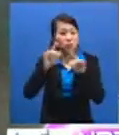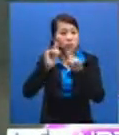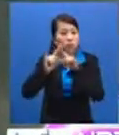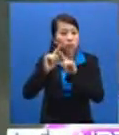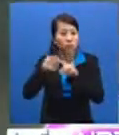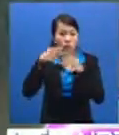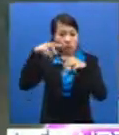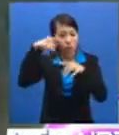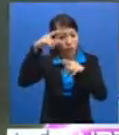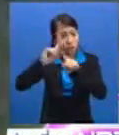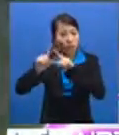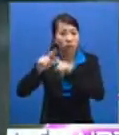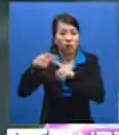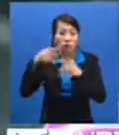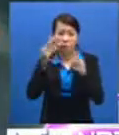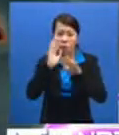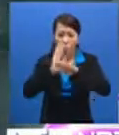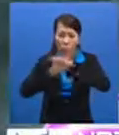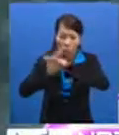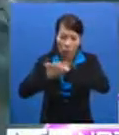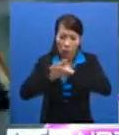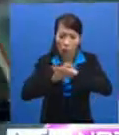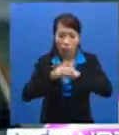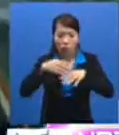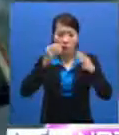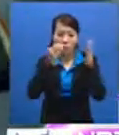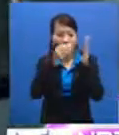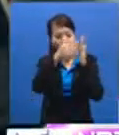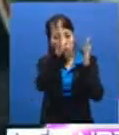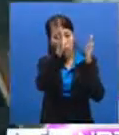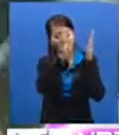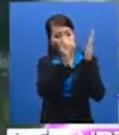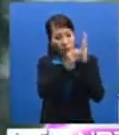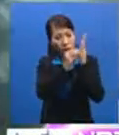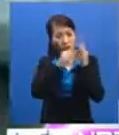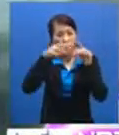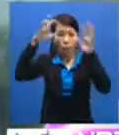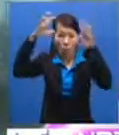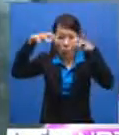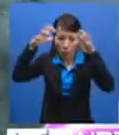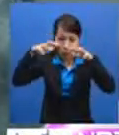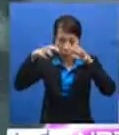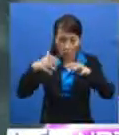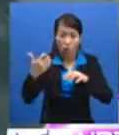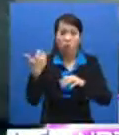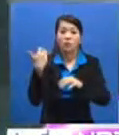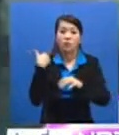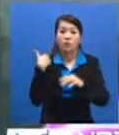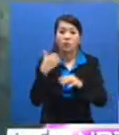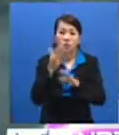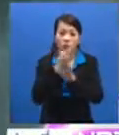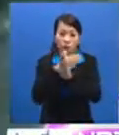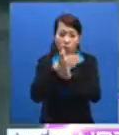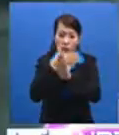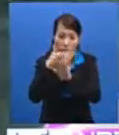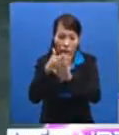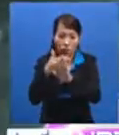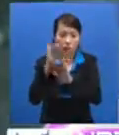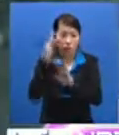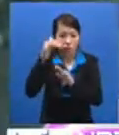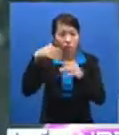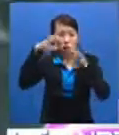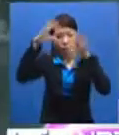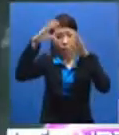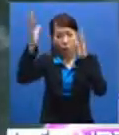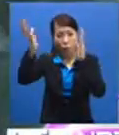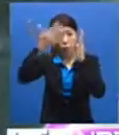ประเทธภามาlıkจะยังคงทำให้พ้ากเนื้อและพ้ากรางมีฝนตกหนานายน่ในวันนี้อีกหนึ่งว่านหลงจากนั้น Edinburghมีโอากาศเย็นจากประเทศ